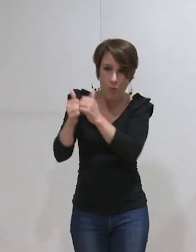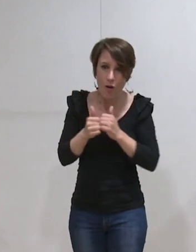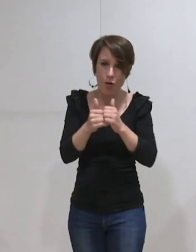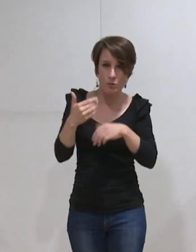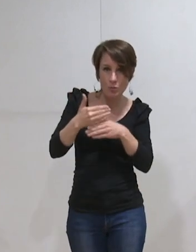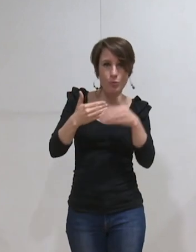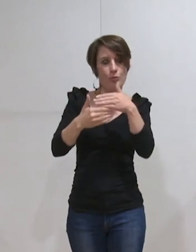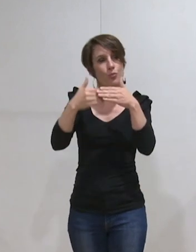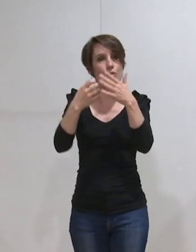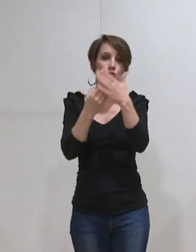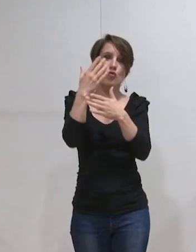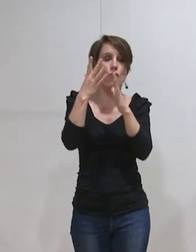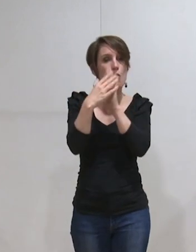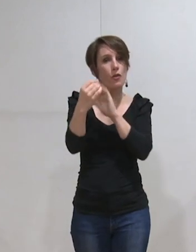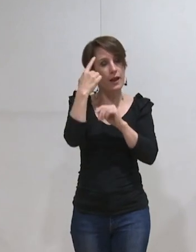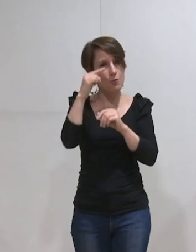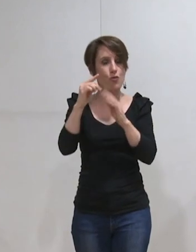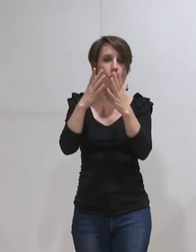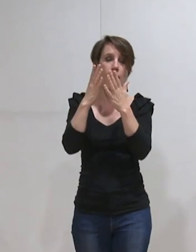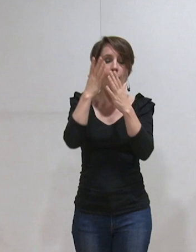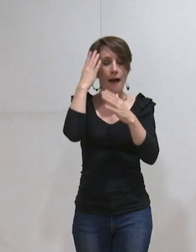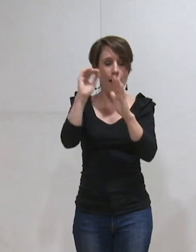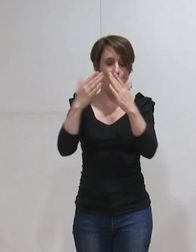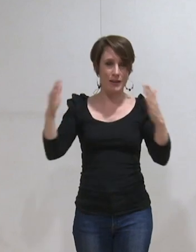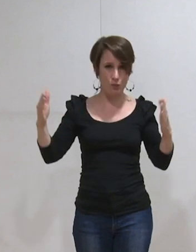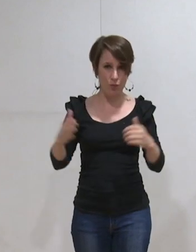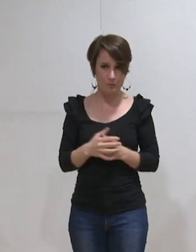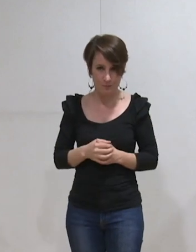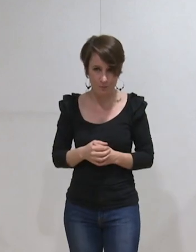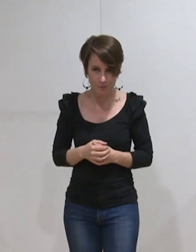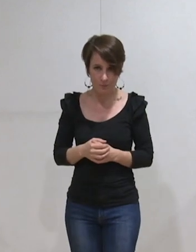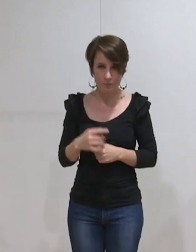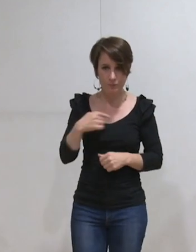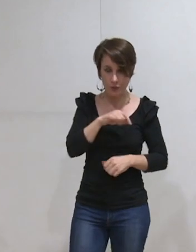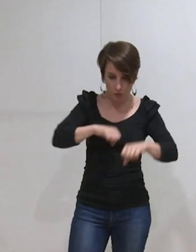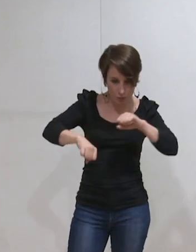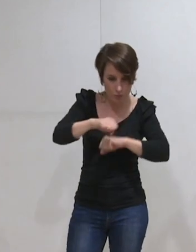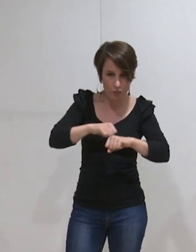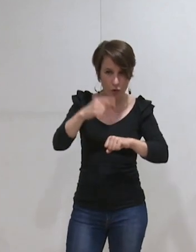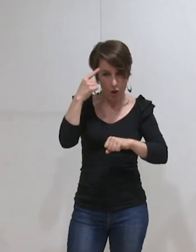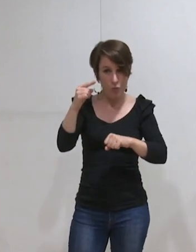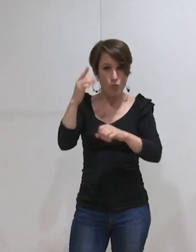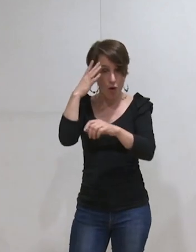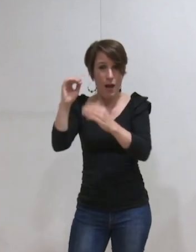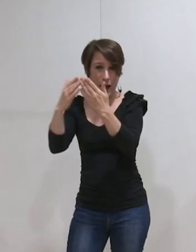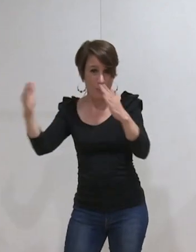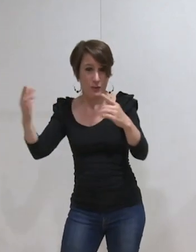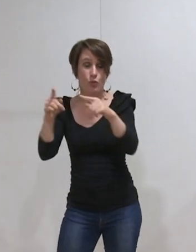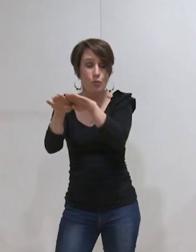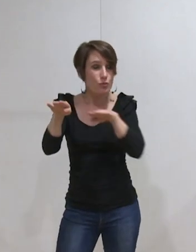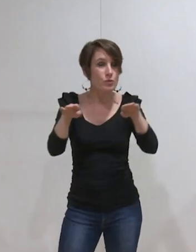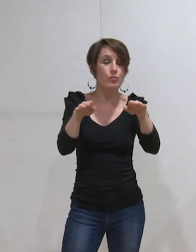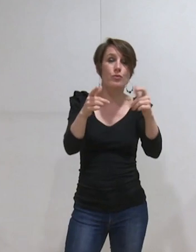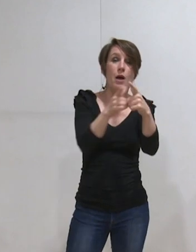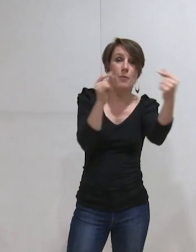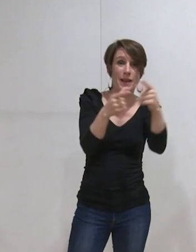pour alpeexo c'est une démarche au long cours que nous avons entrepris sur les grands équipements qu'il s'agisse d'alpexo comme du Palais des sports